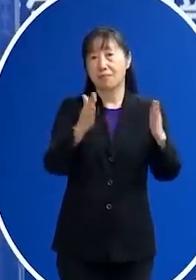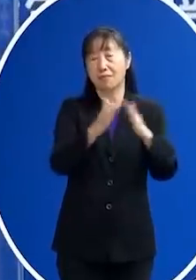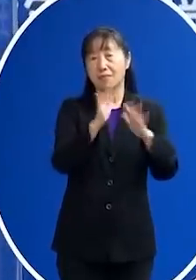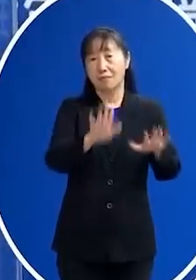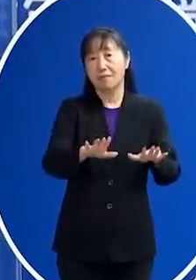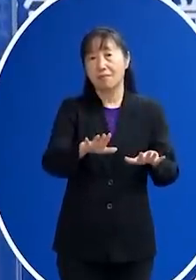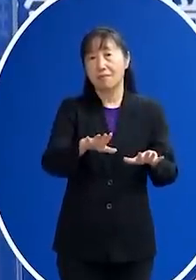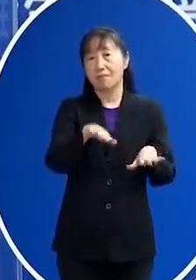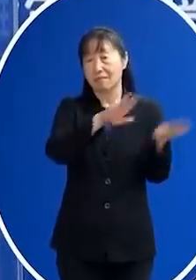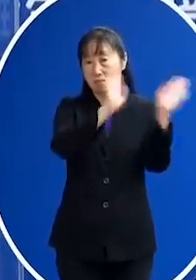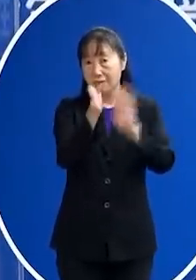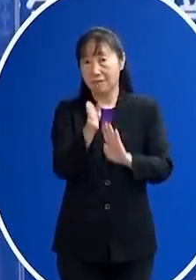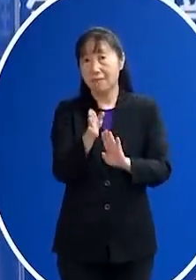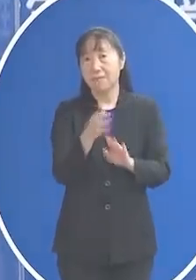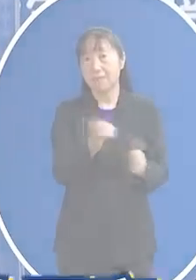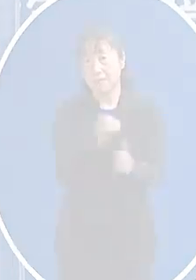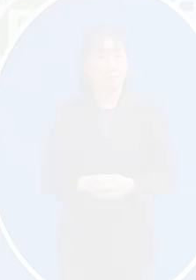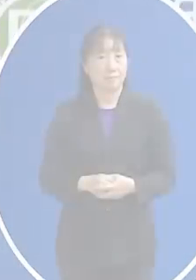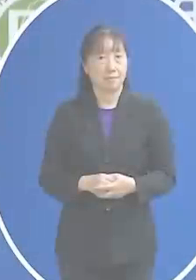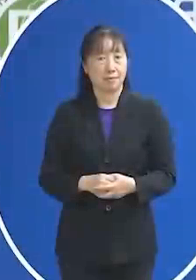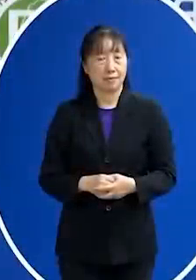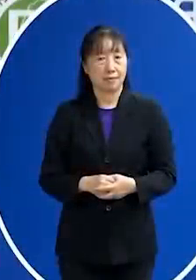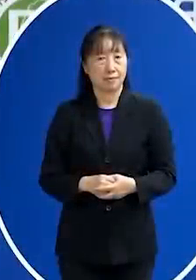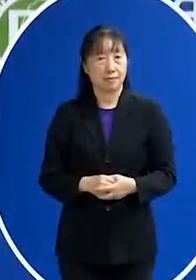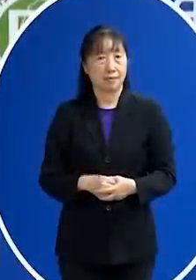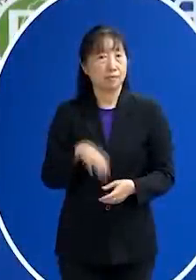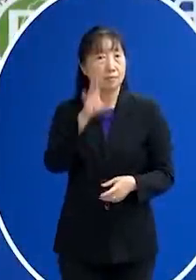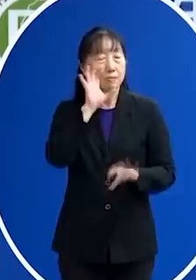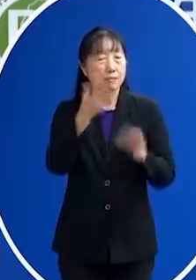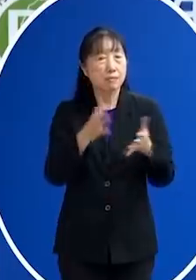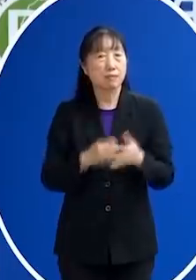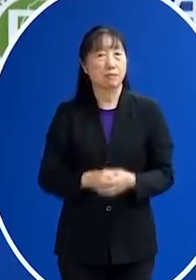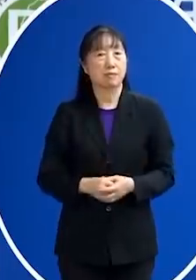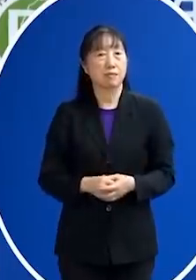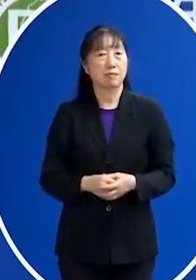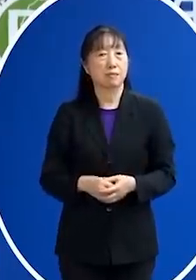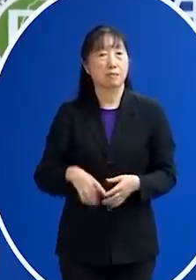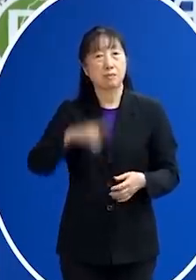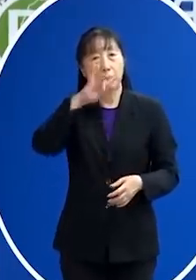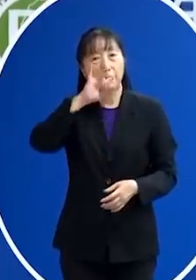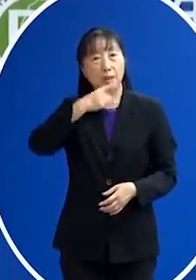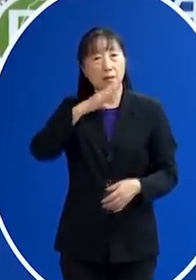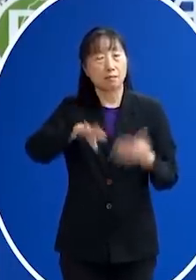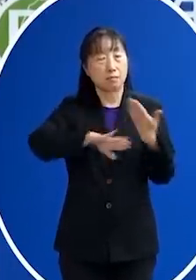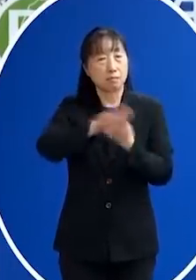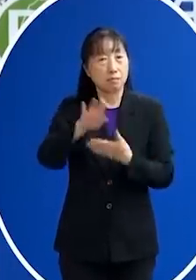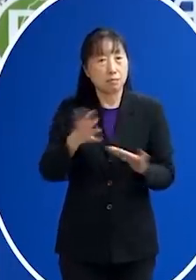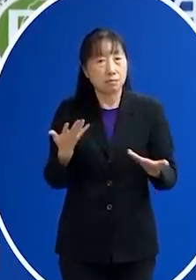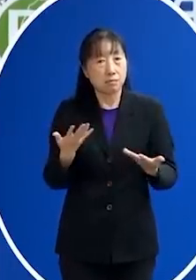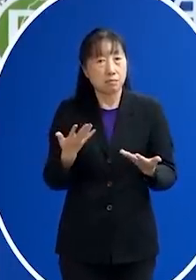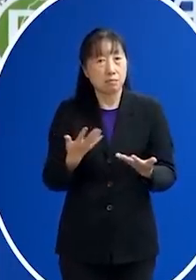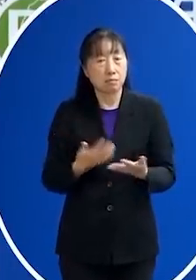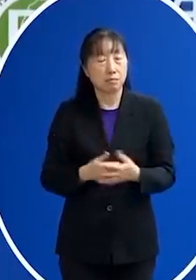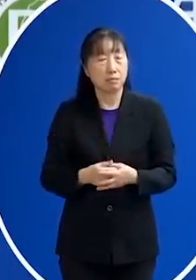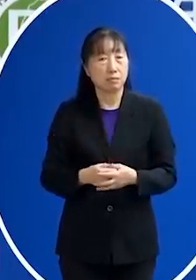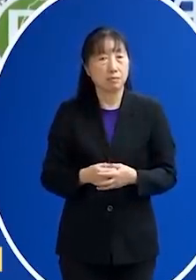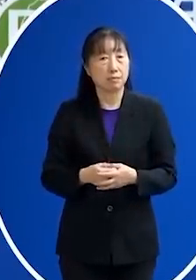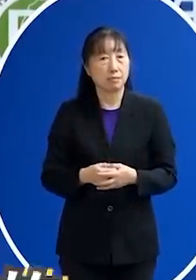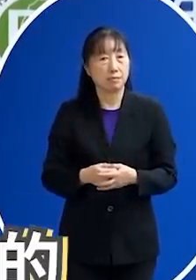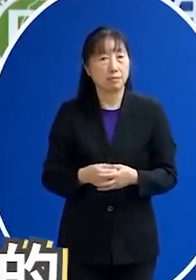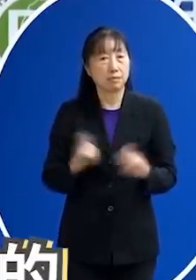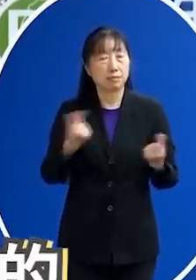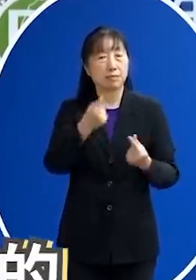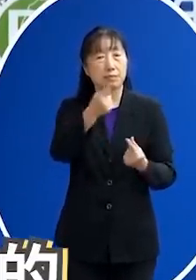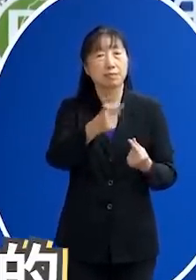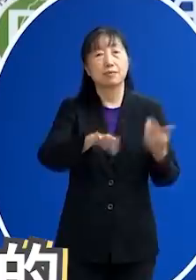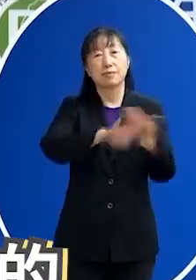现在情况竟然已经越来越好，泰国或是越南，其他的那种所谓的应该什么产